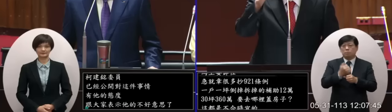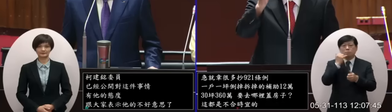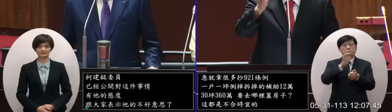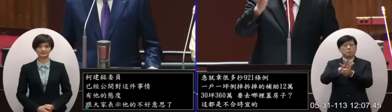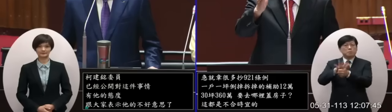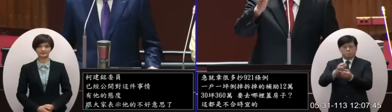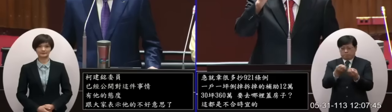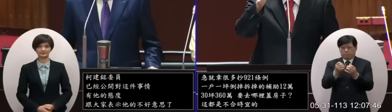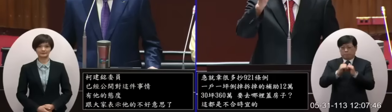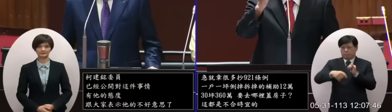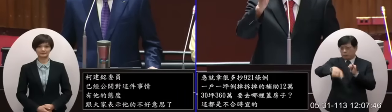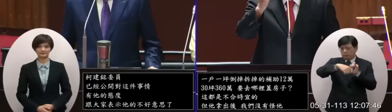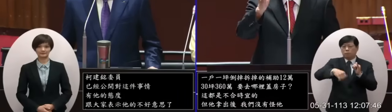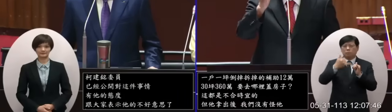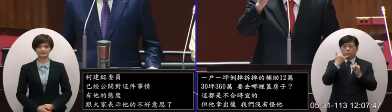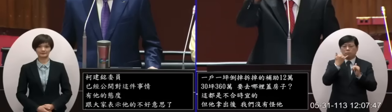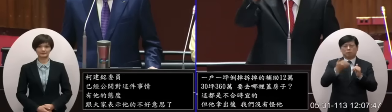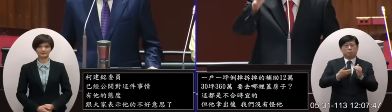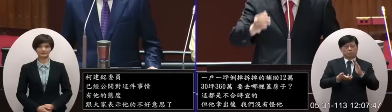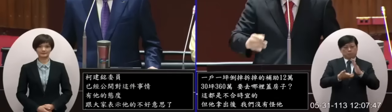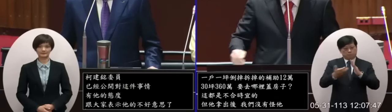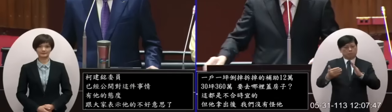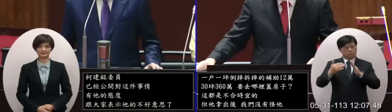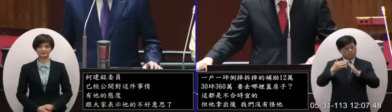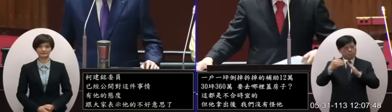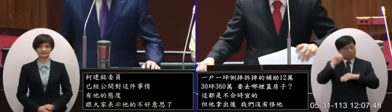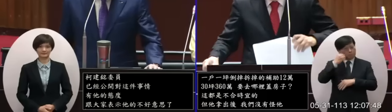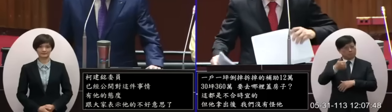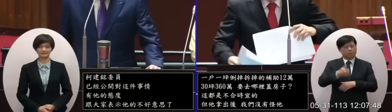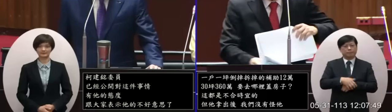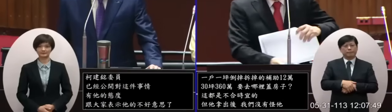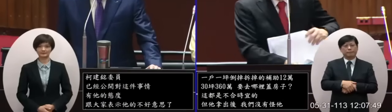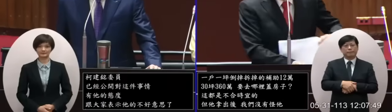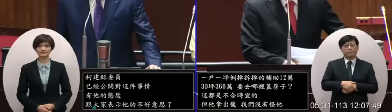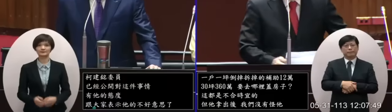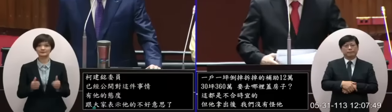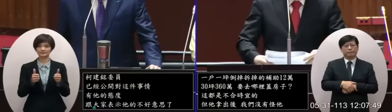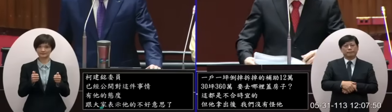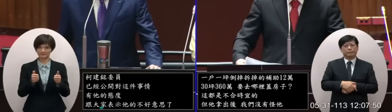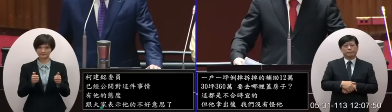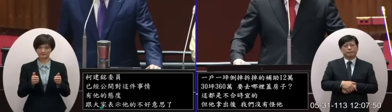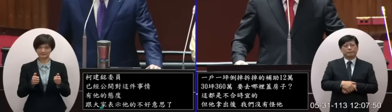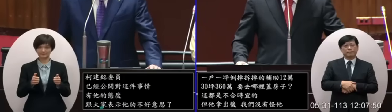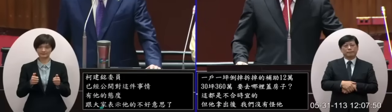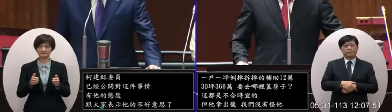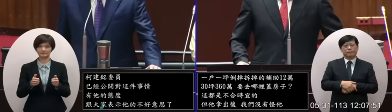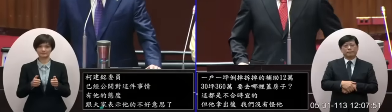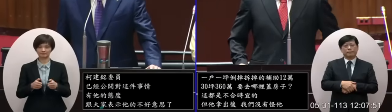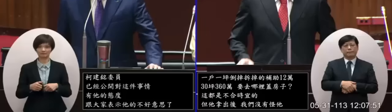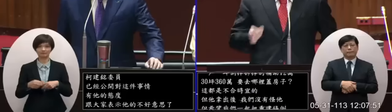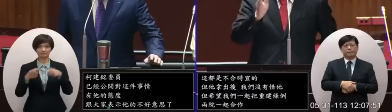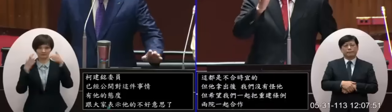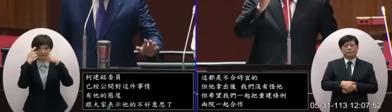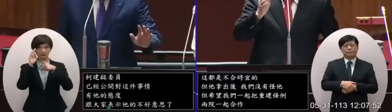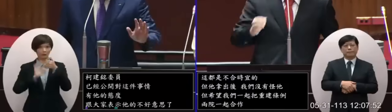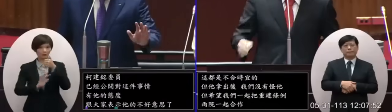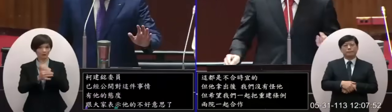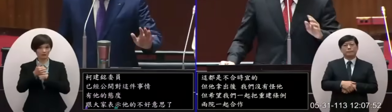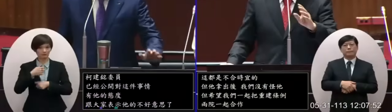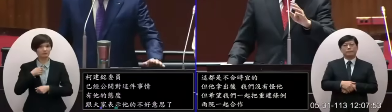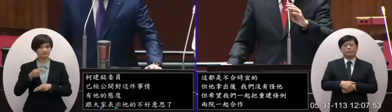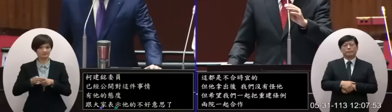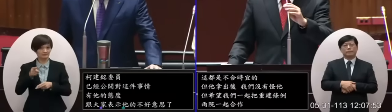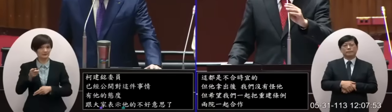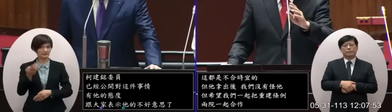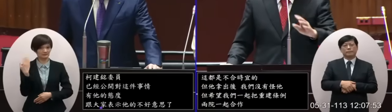民务必啊能够得到安置。院长好不好？ 谢谢这个副委员，我也相信你也记